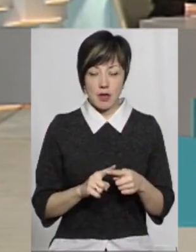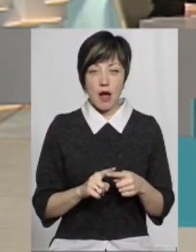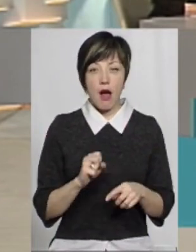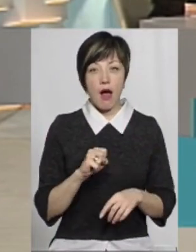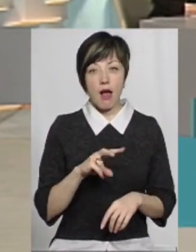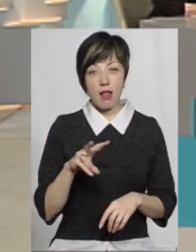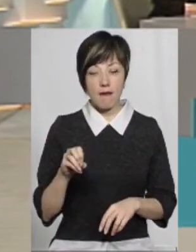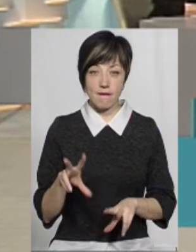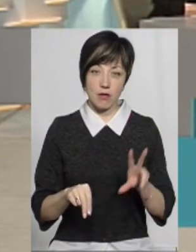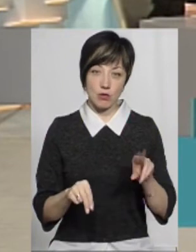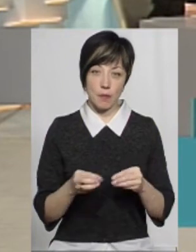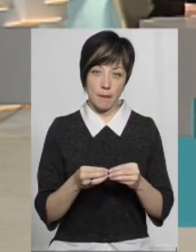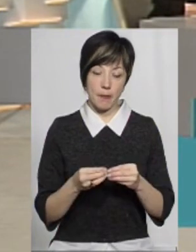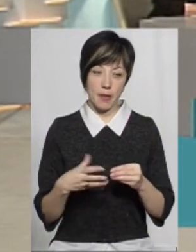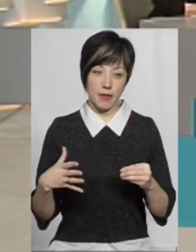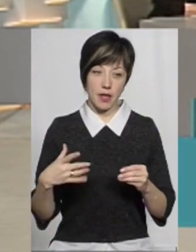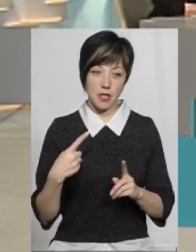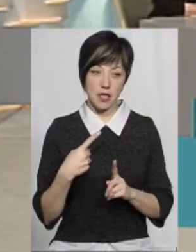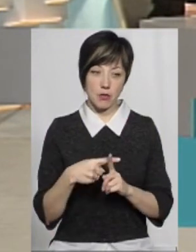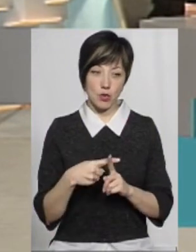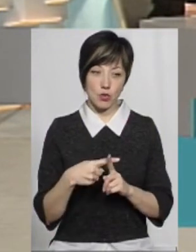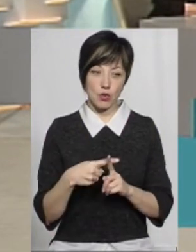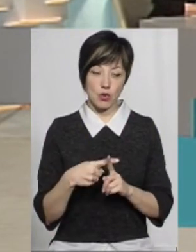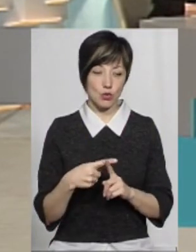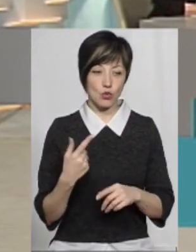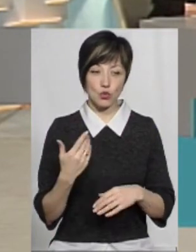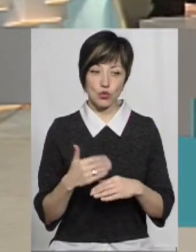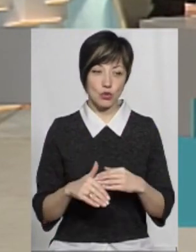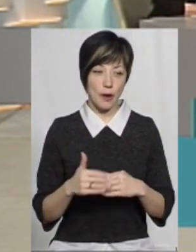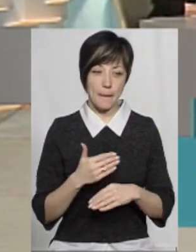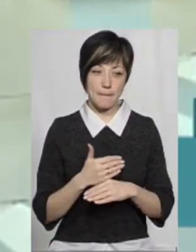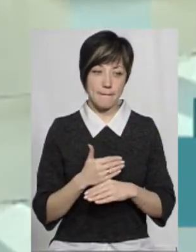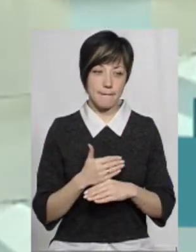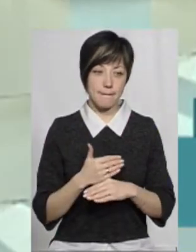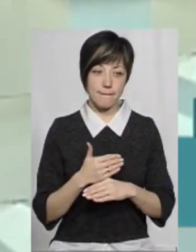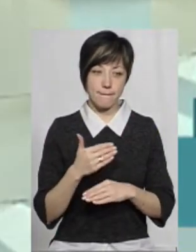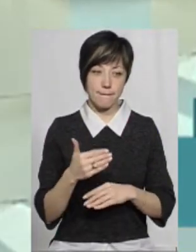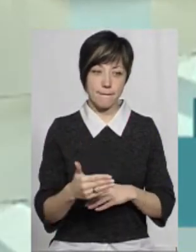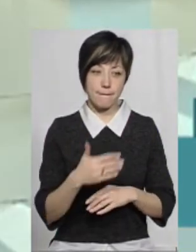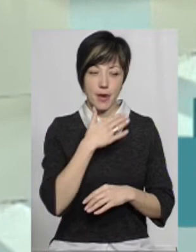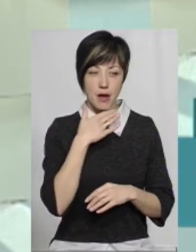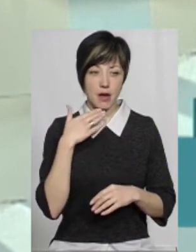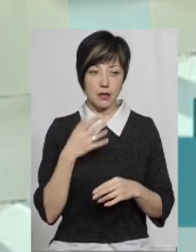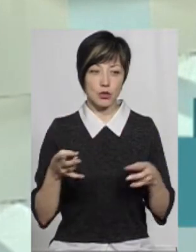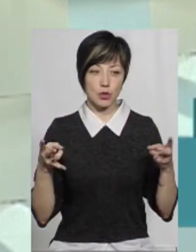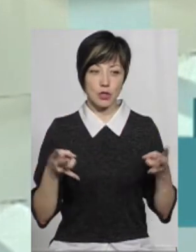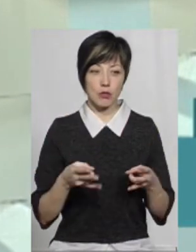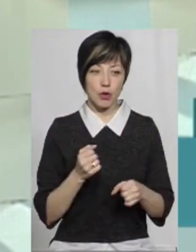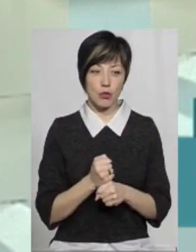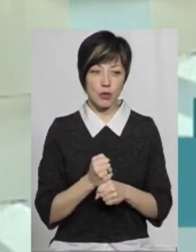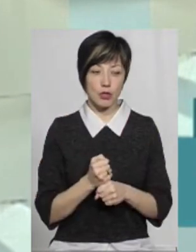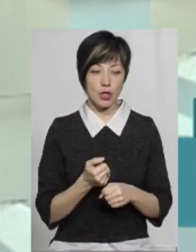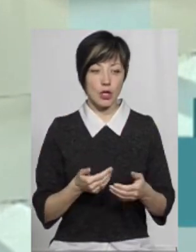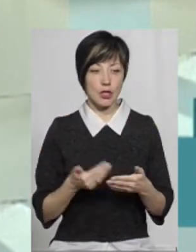вважаю, що 15 – це вже багато. Це треба